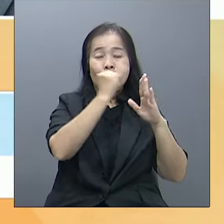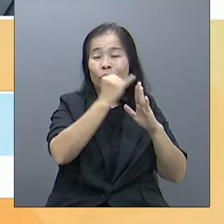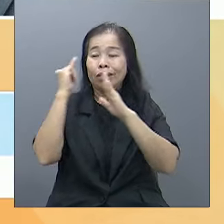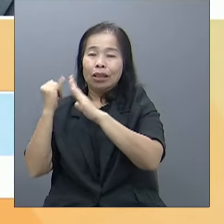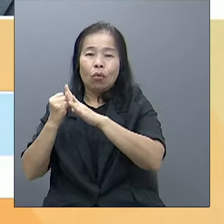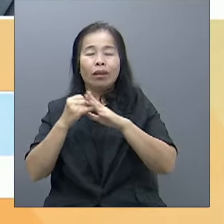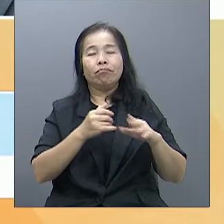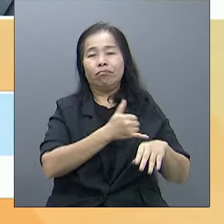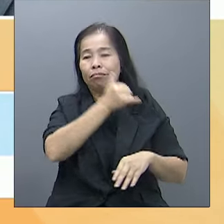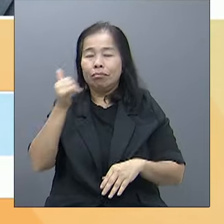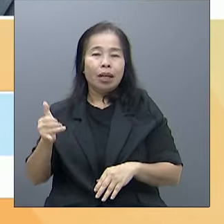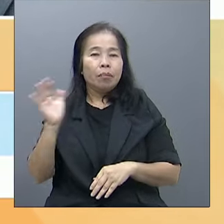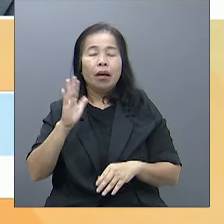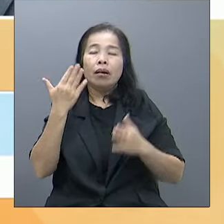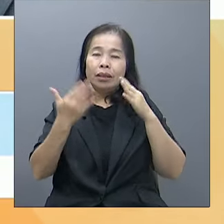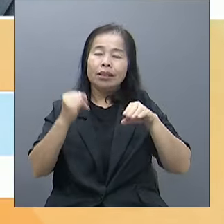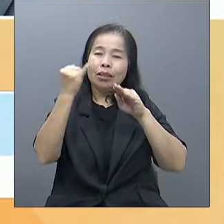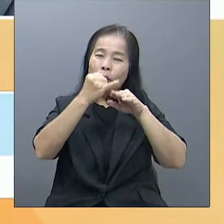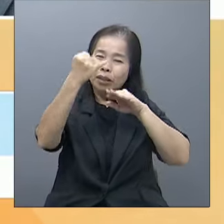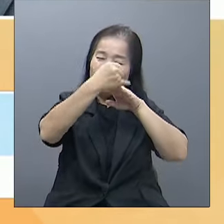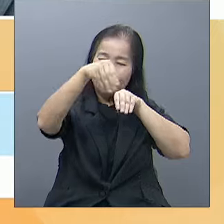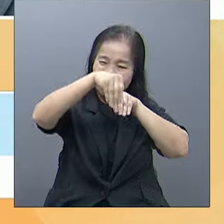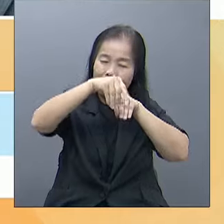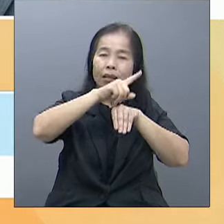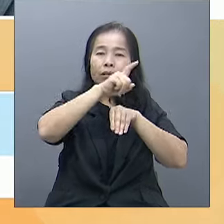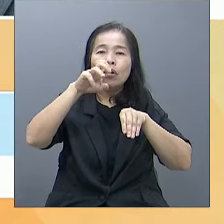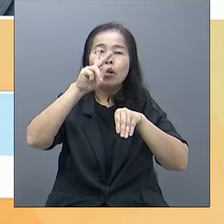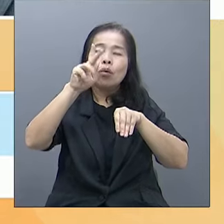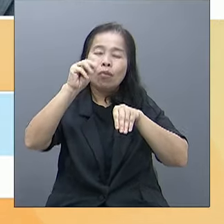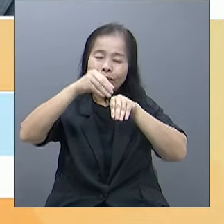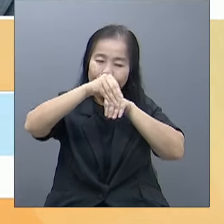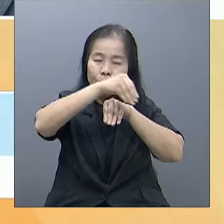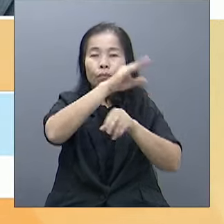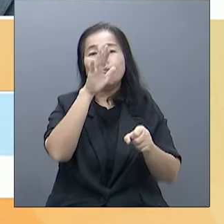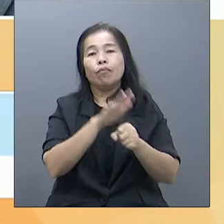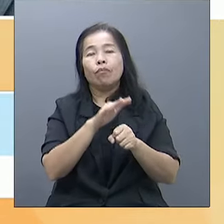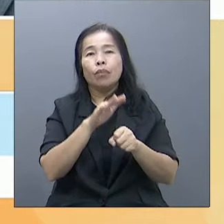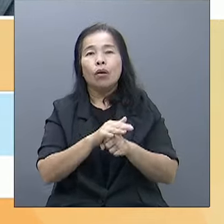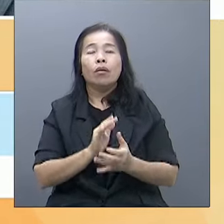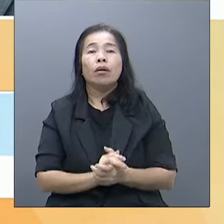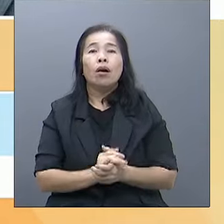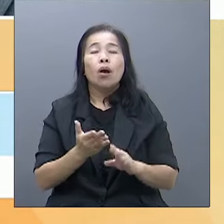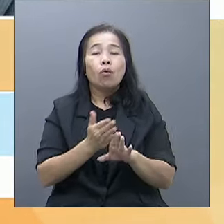ก็เดินทางไม่เกิน100กิโลนะครับเป็นต้นนะครับในการก่อนจะออกเดินทางแต่ละครั้งจะต้องมีการตรวจเช็